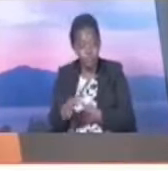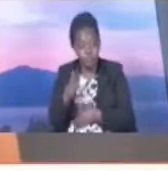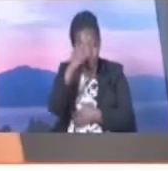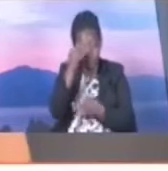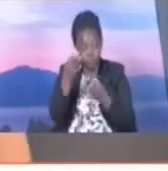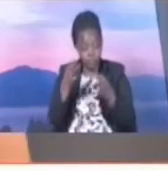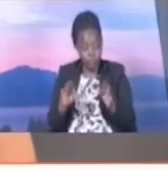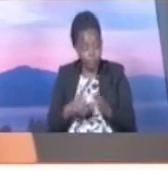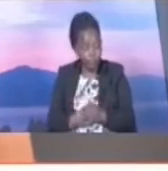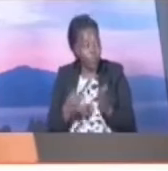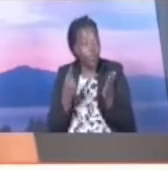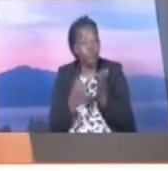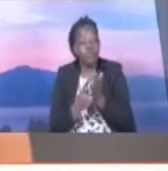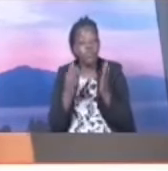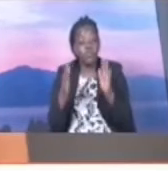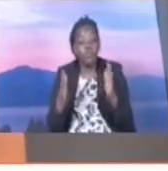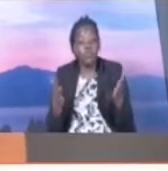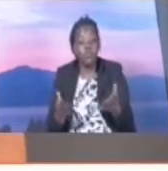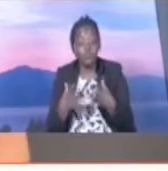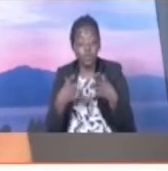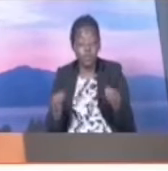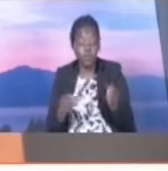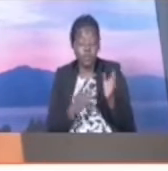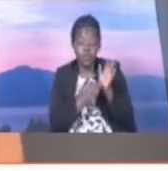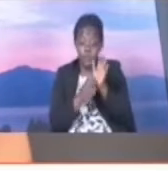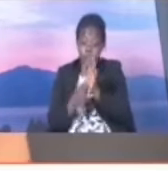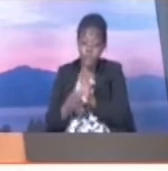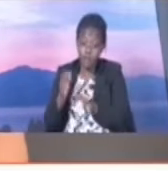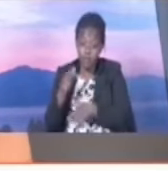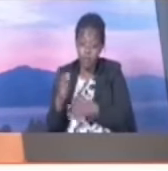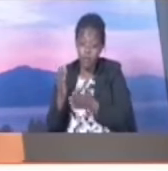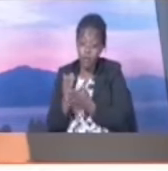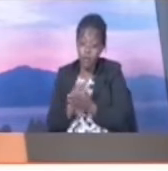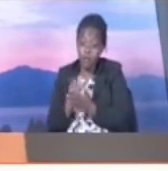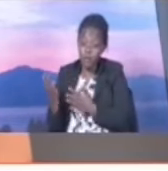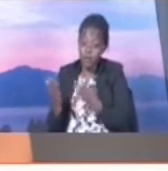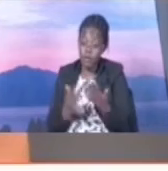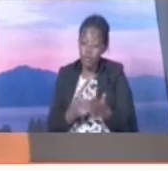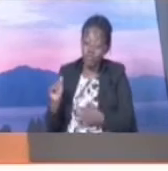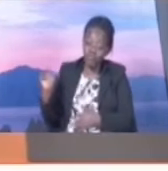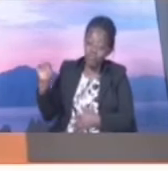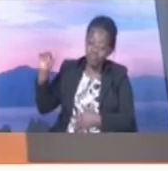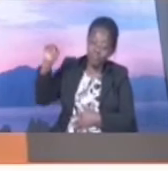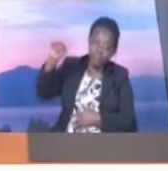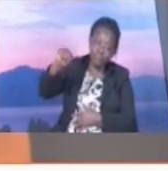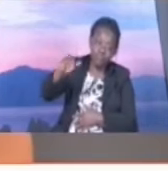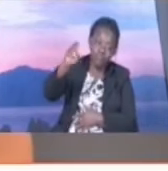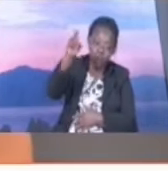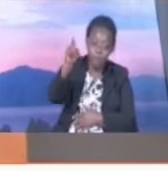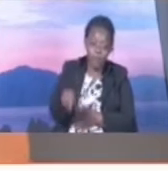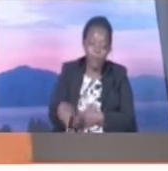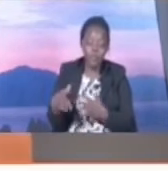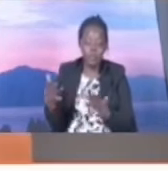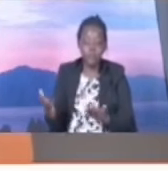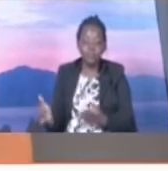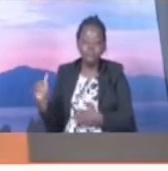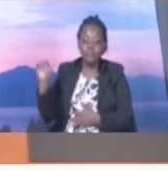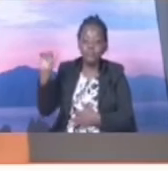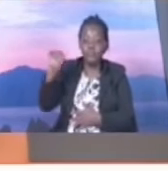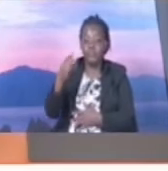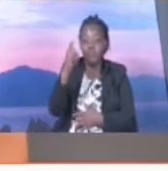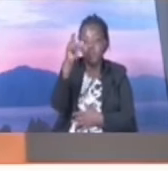gwe munnayuganda aliyeyo kiwandisanye kusubwa mwoleso guno kubanga tukuletedde ennyonyi helikopita. Omuntu ogenda kujja olinnya ennyonyi bw'oba oli muntu